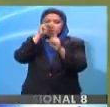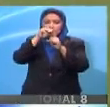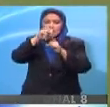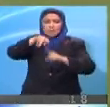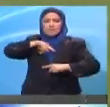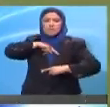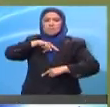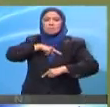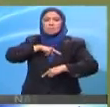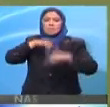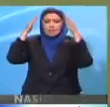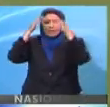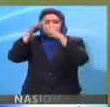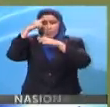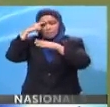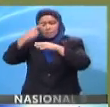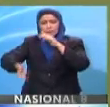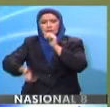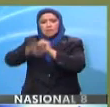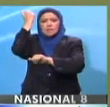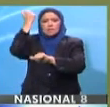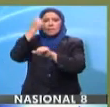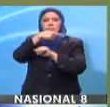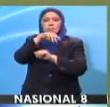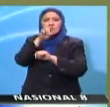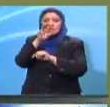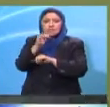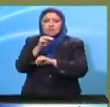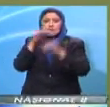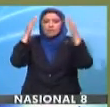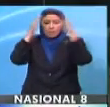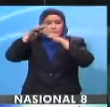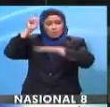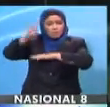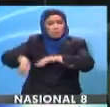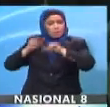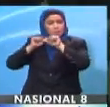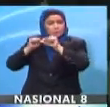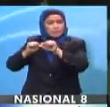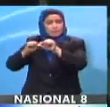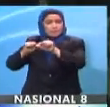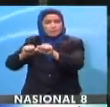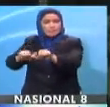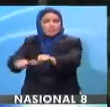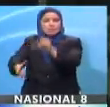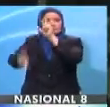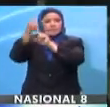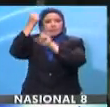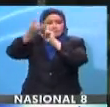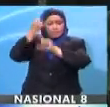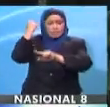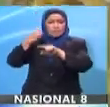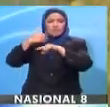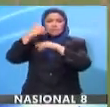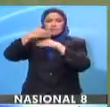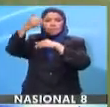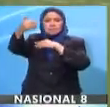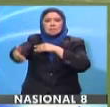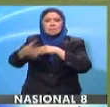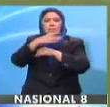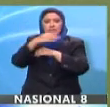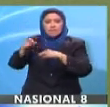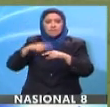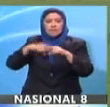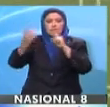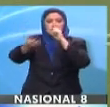atas pdrm Pahang perlu mengekalkan momentum kemenangan dalam pertemuan berikutnya depan pasukan di tangga kedua yang juga juara musim lalu